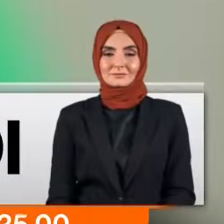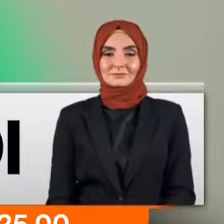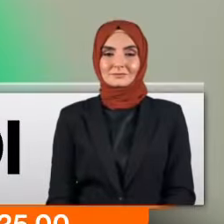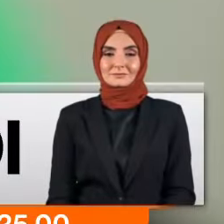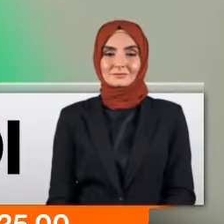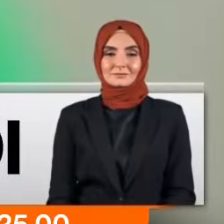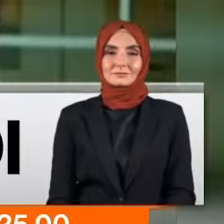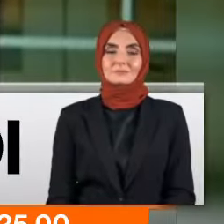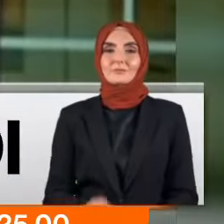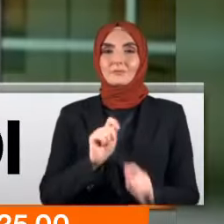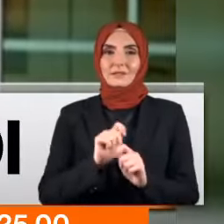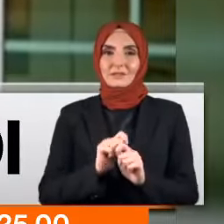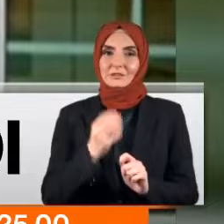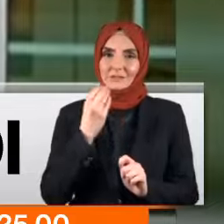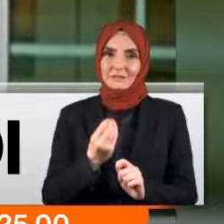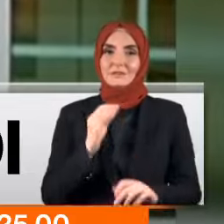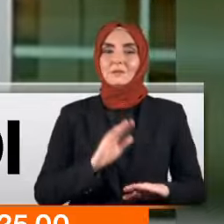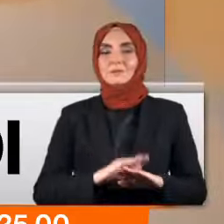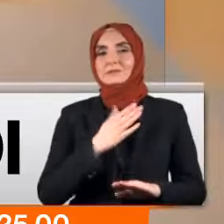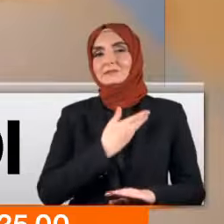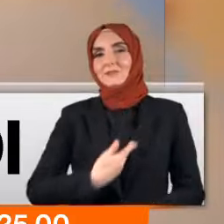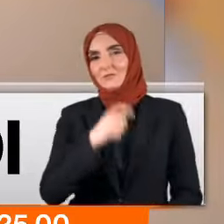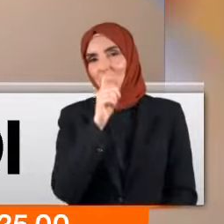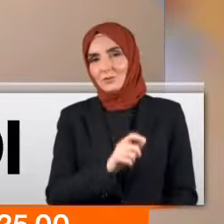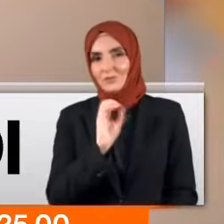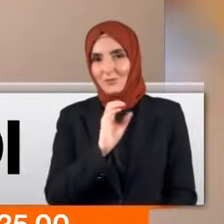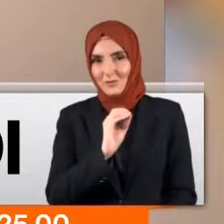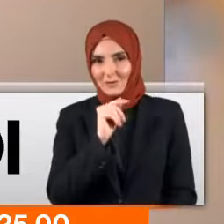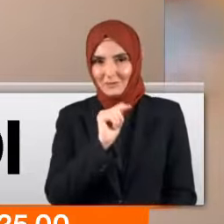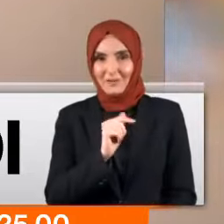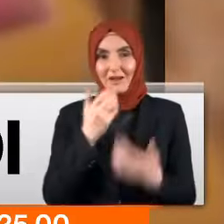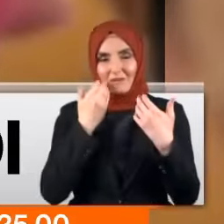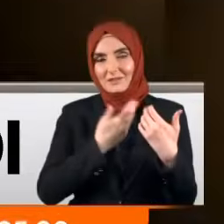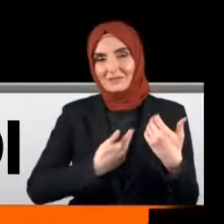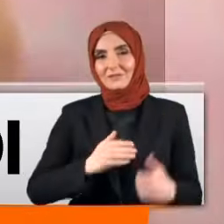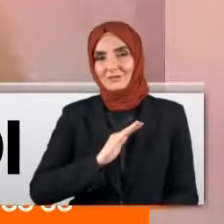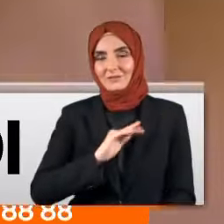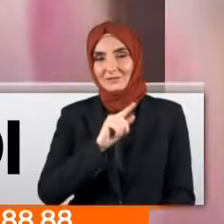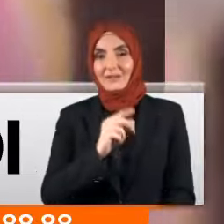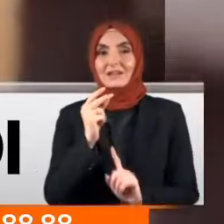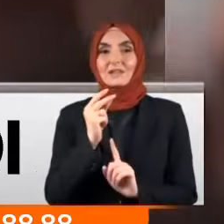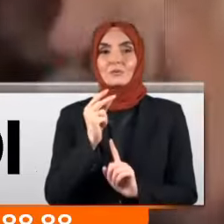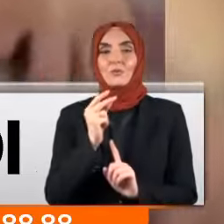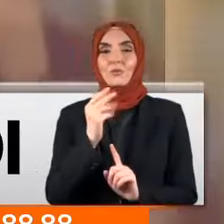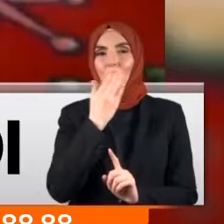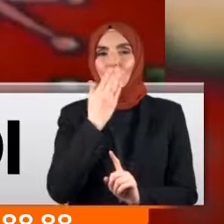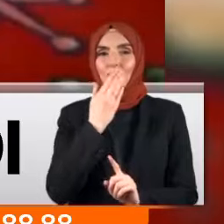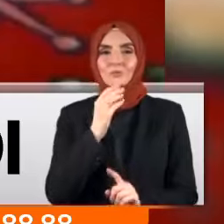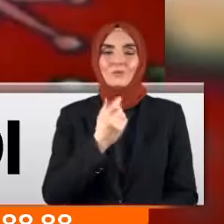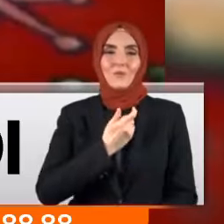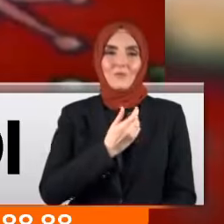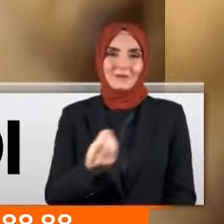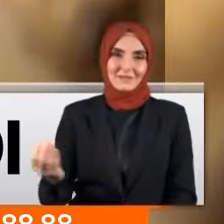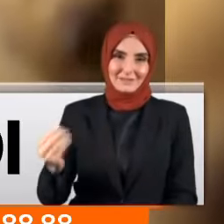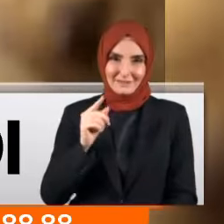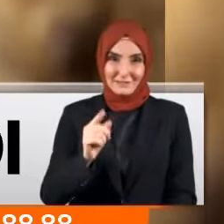İşini hakkıyla yapmayı seven hayvansever bir öğretmen, ilkokul çocukları pandemi sonrası okula daha kolay adapte olabilsin diye attı